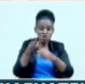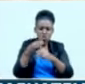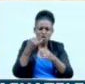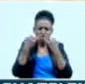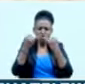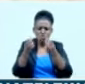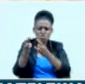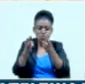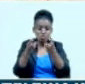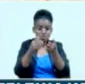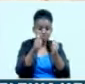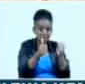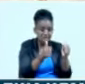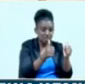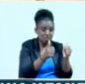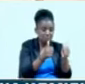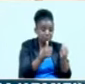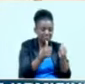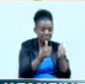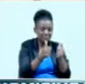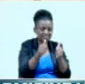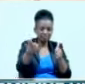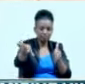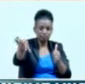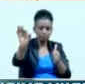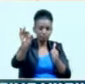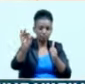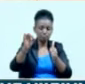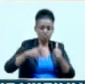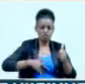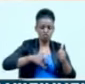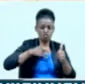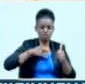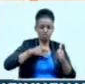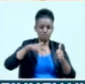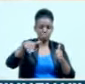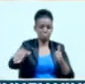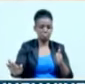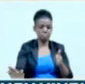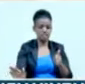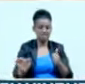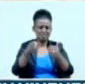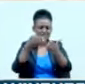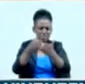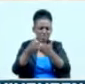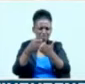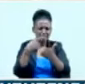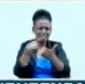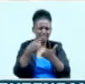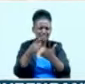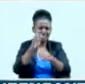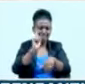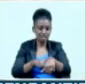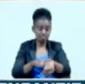bwose, ukamubwira ibyiza byabwo, agahitamo akurikije uko yumva umutima we ubishaka. Imbogamizi bagaragaza